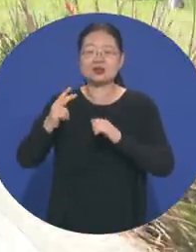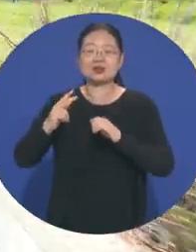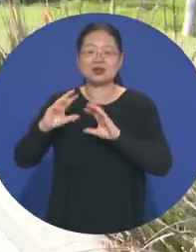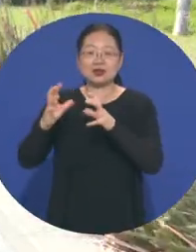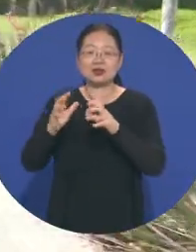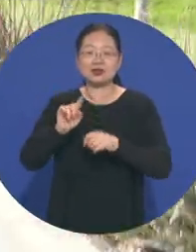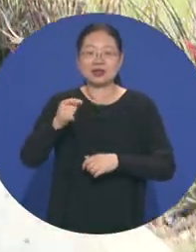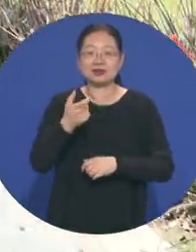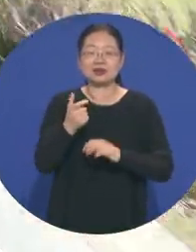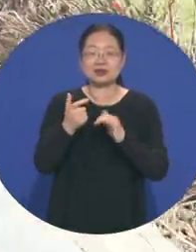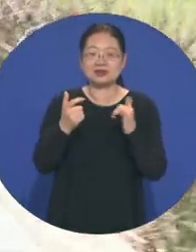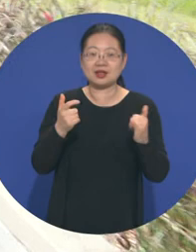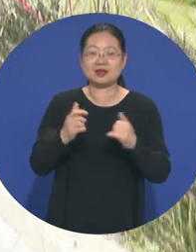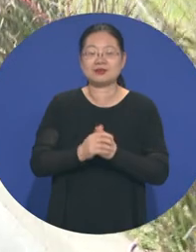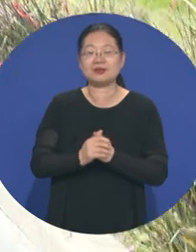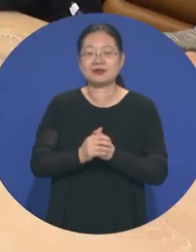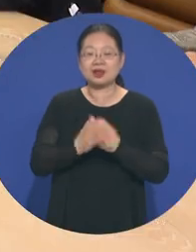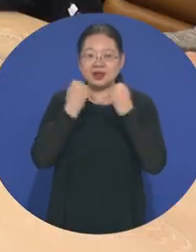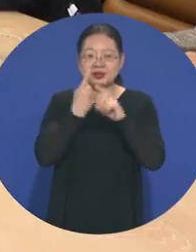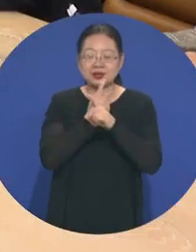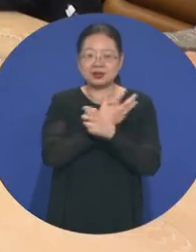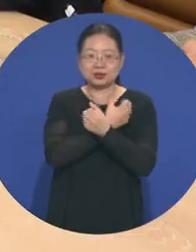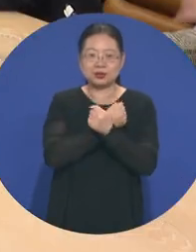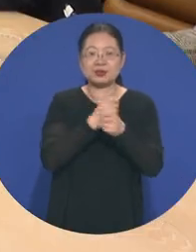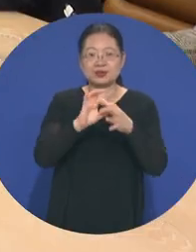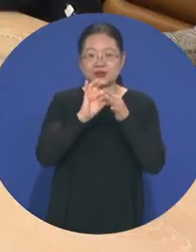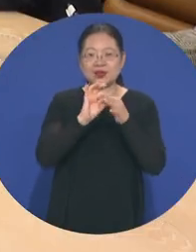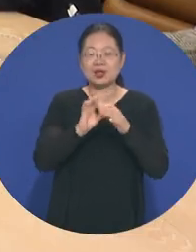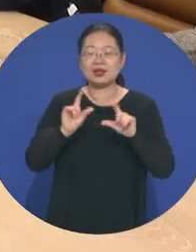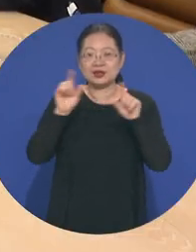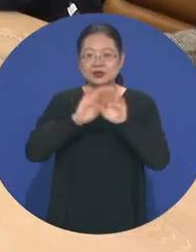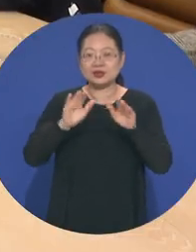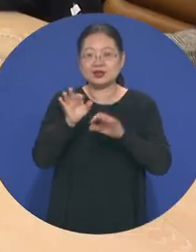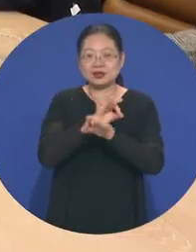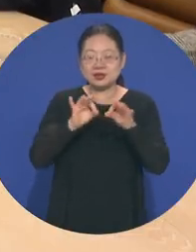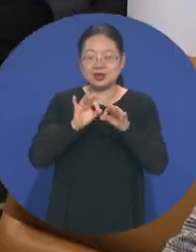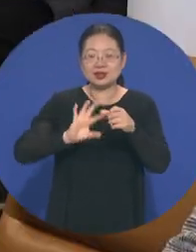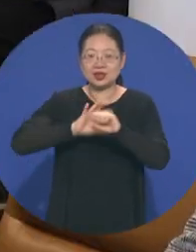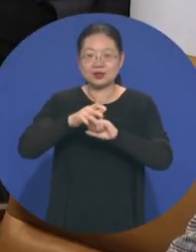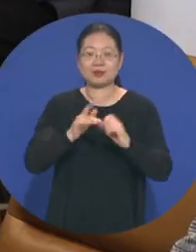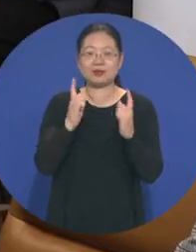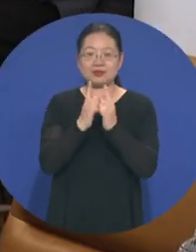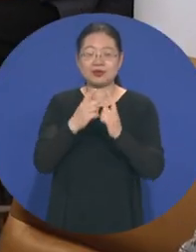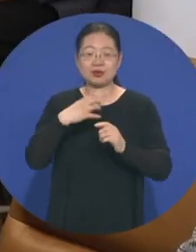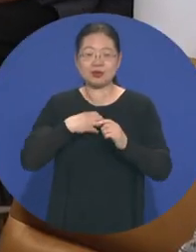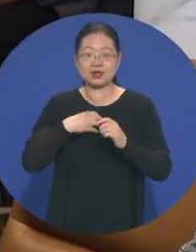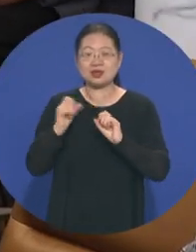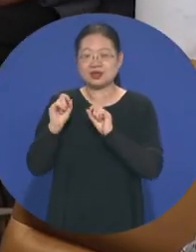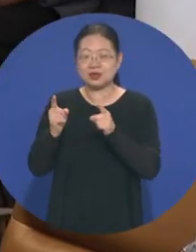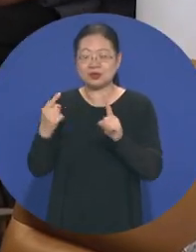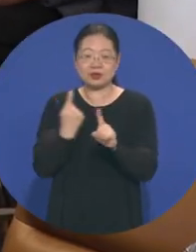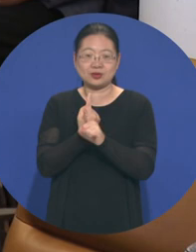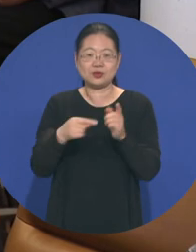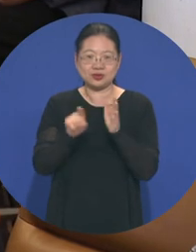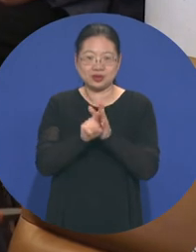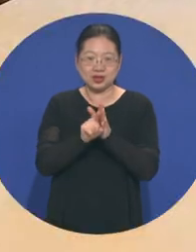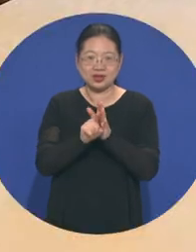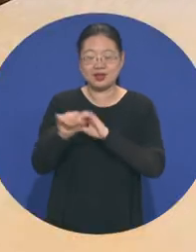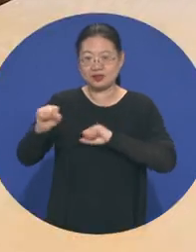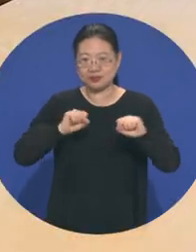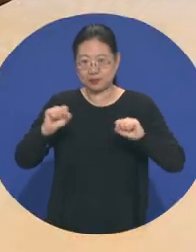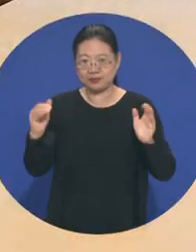37개국 160여 명. 이는 혁신 동맹을 통해 기후와 경제 등 전 세계적으로 당면한 위기를 기회로 만들기